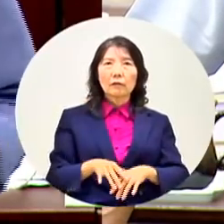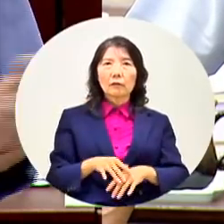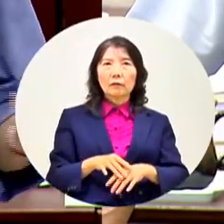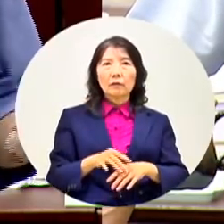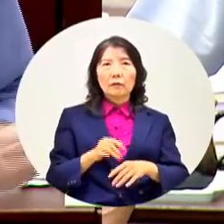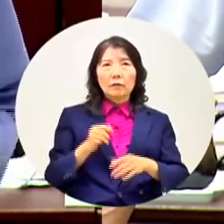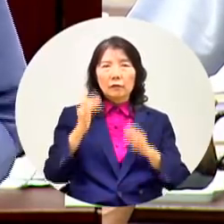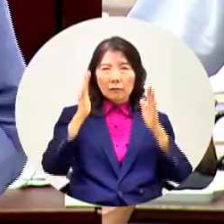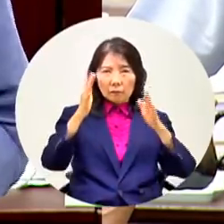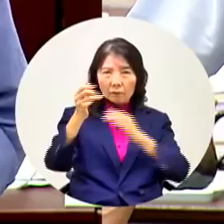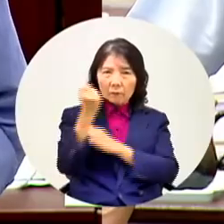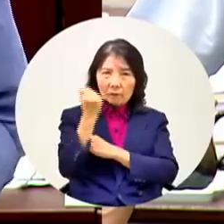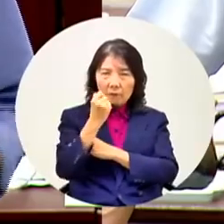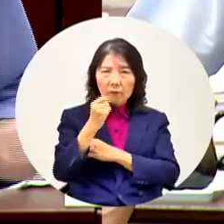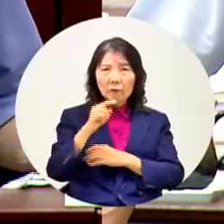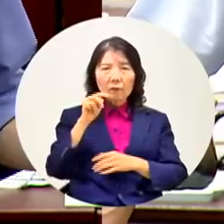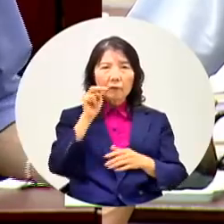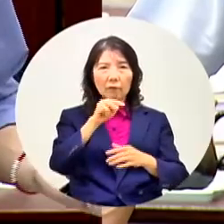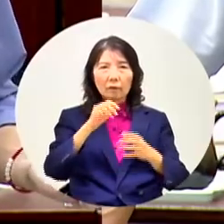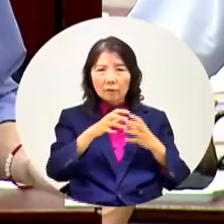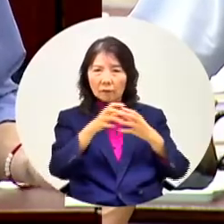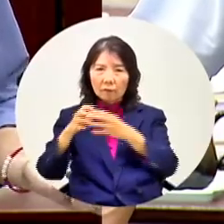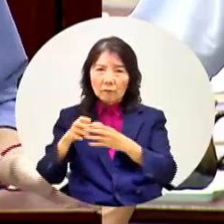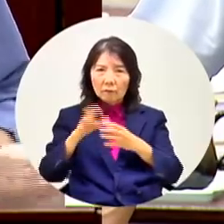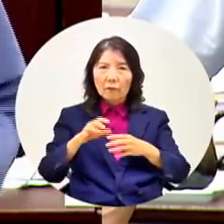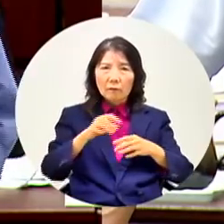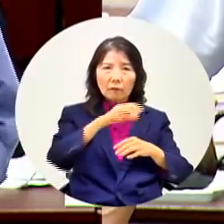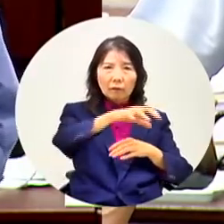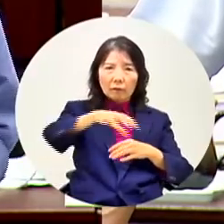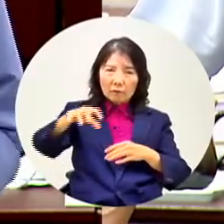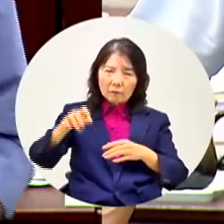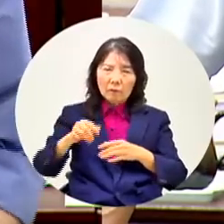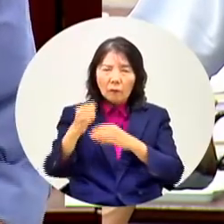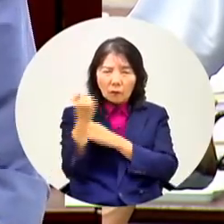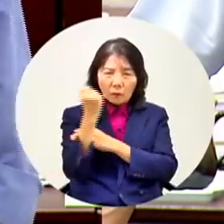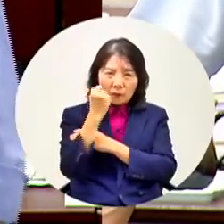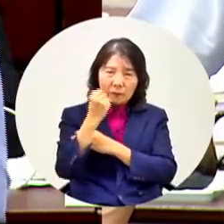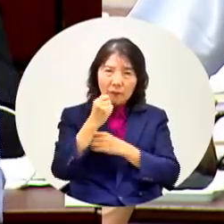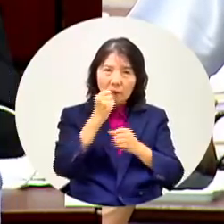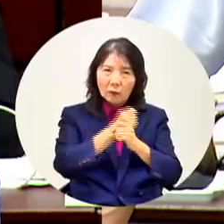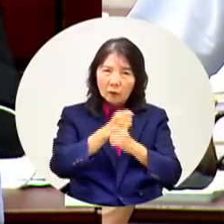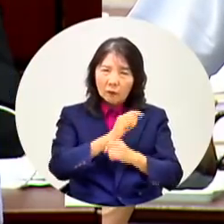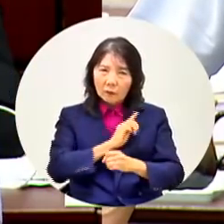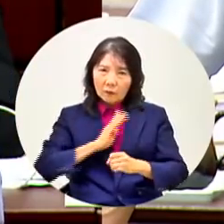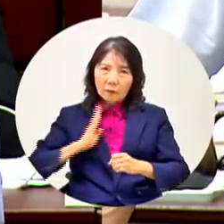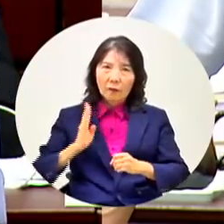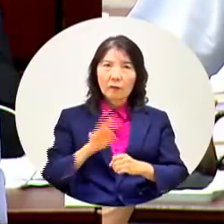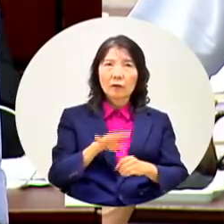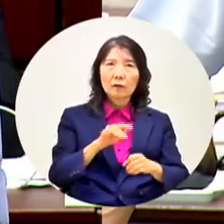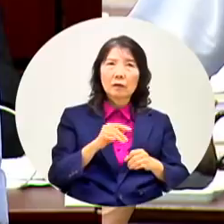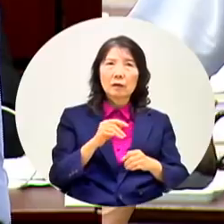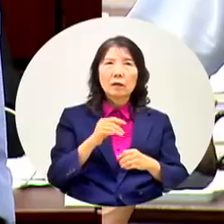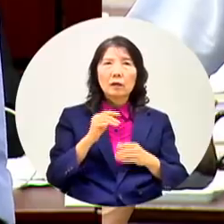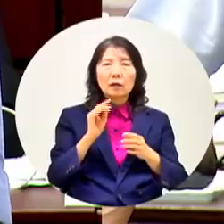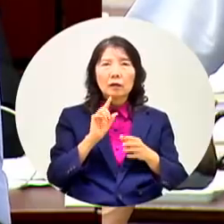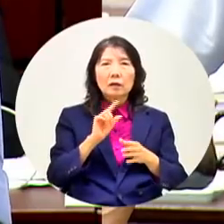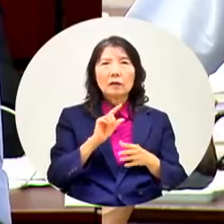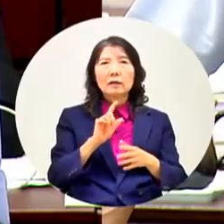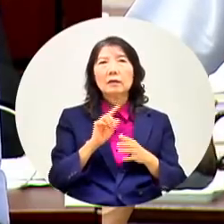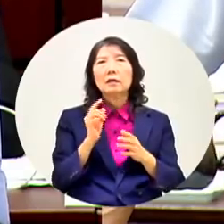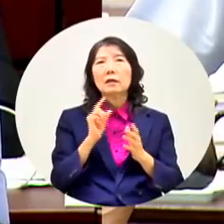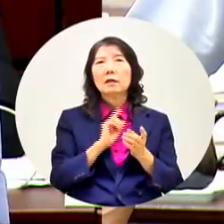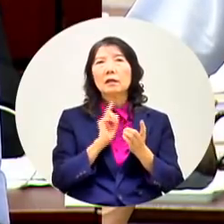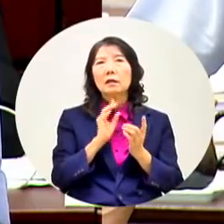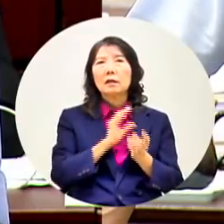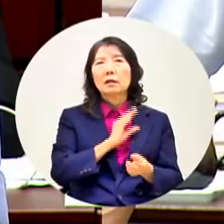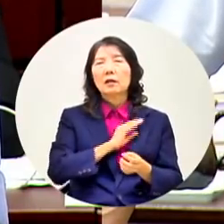很认真。你看我们的团队，很多局处长都是拼了命在干。那当然有人要唱衰我们，其实唱衰高